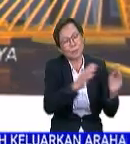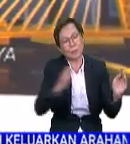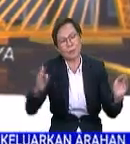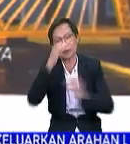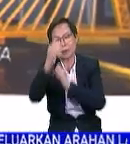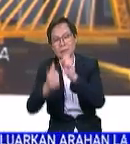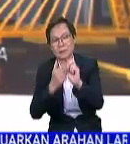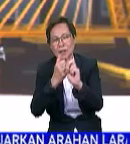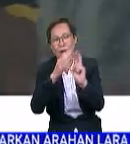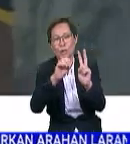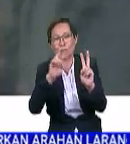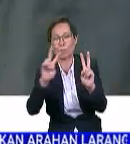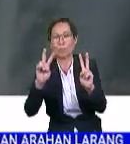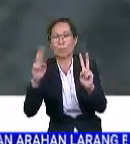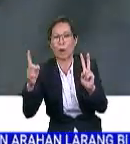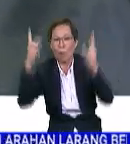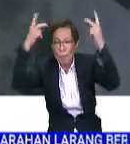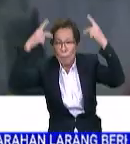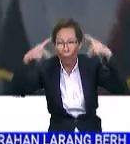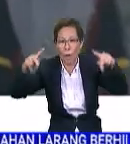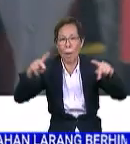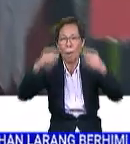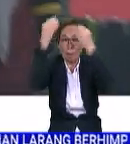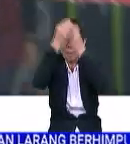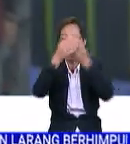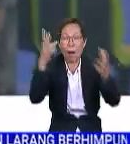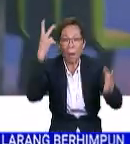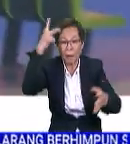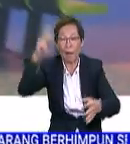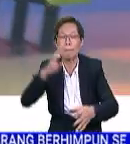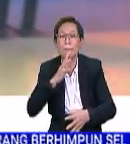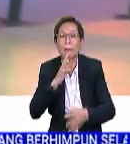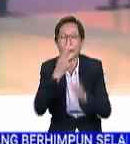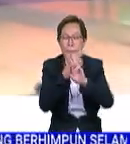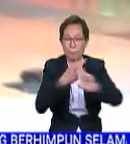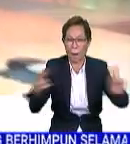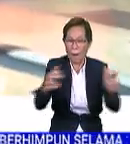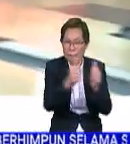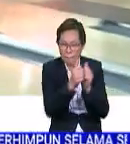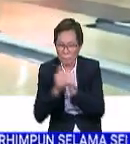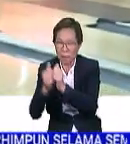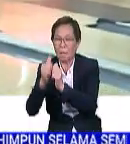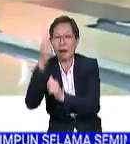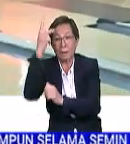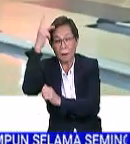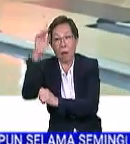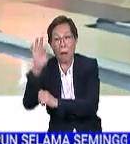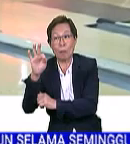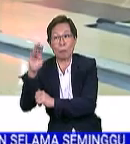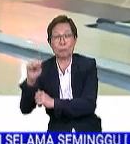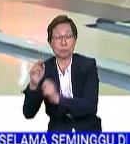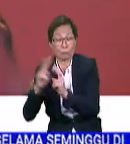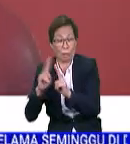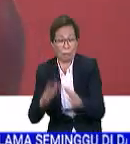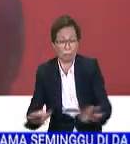lalu. Pengarah penyiaran Kelantan Wan Azan Wan Hamad berkata kesetiaan mereka bersama-sama Kelantan FM sangat